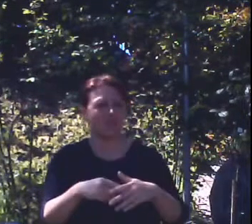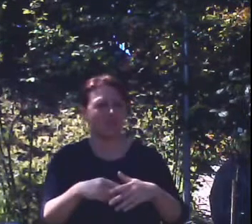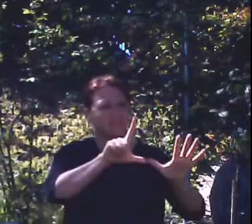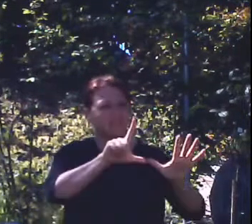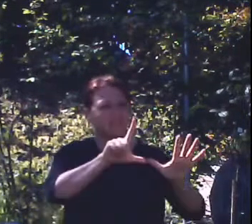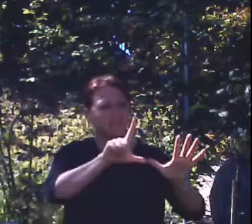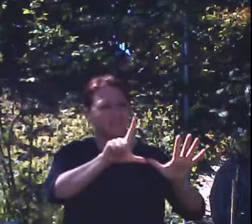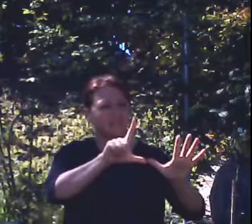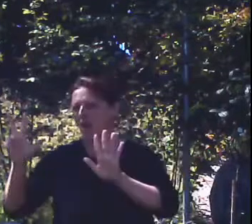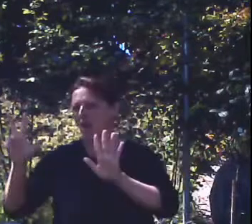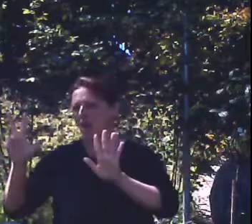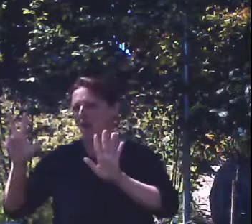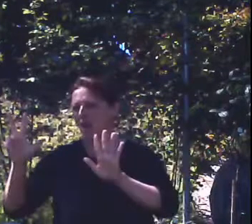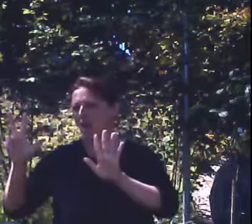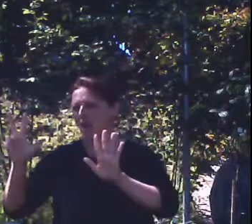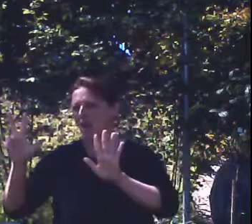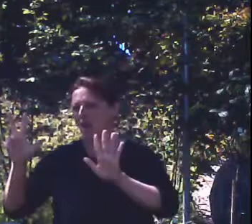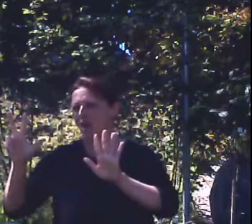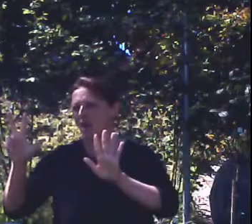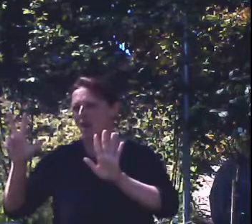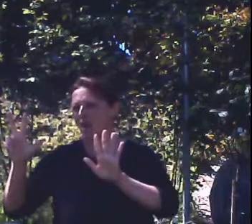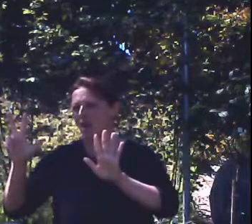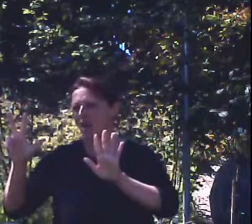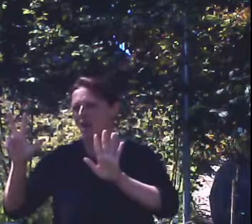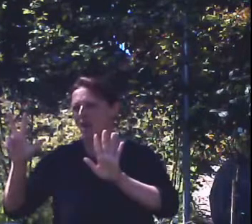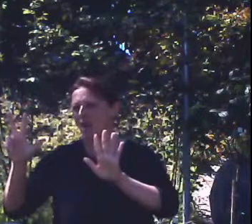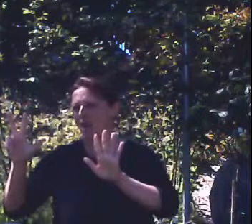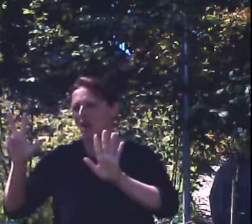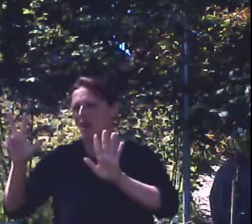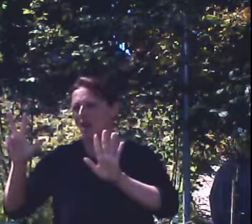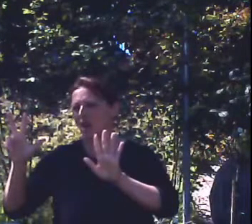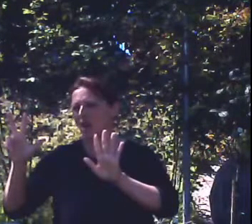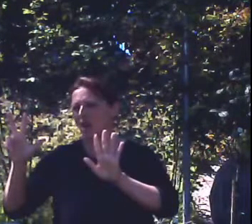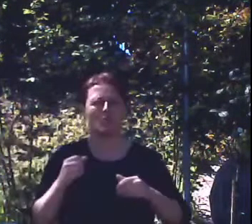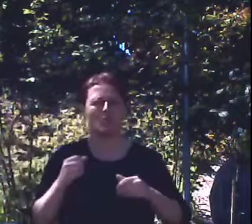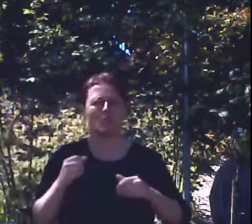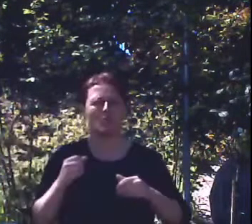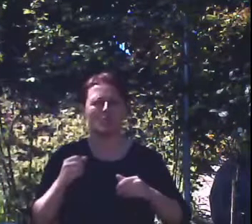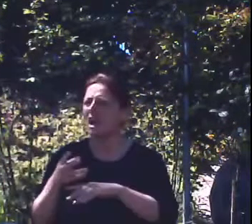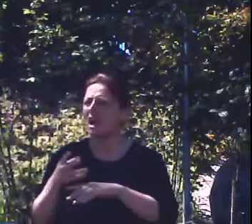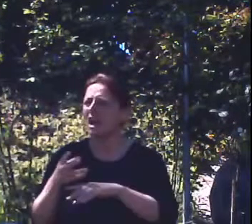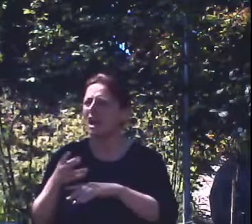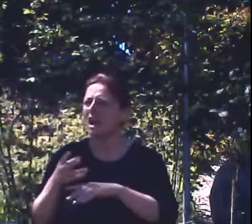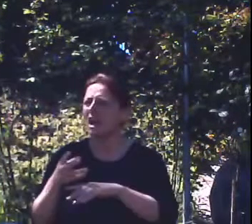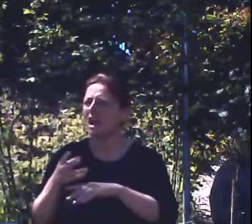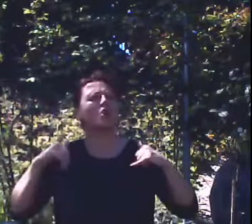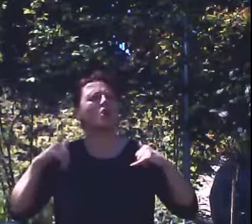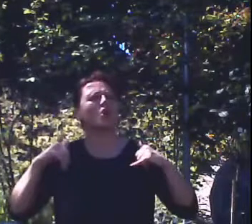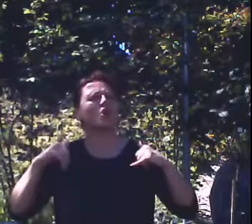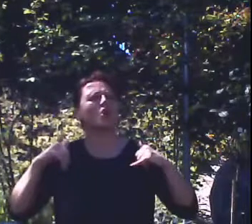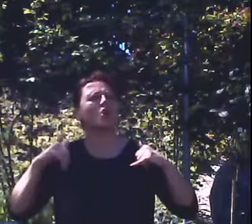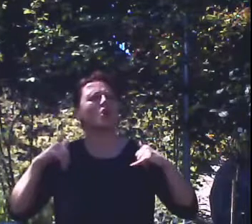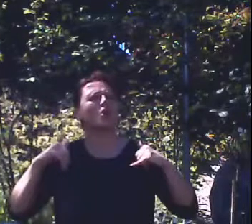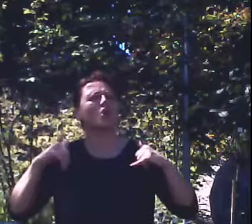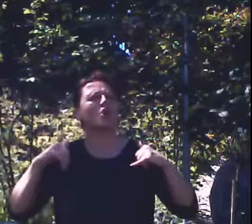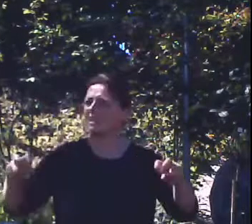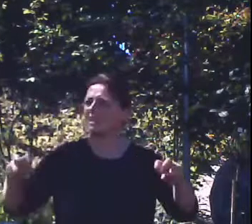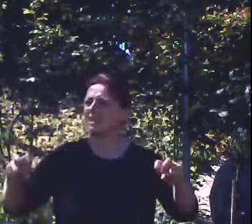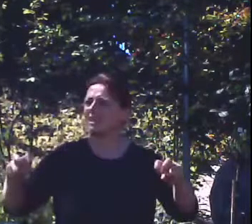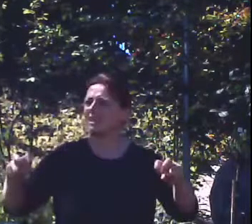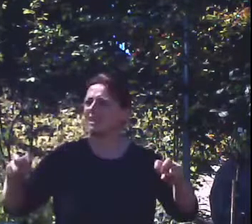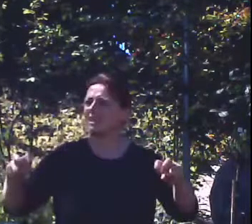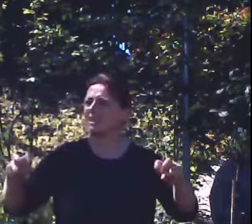8 e dalle 7 alle 8 l'oratorio apre si può entrare sedersi quale il cortiletto la pergola dovrebbe